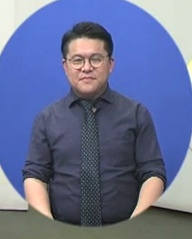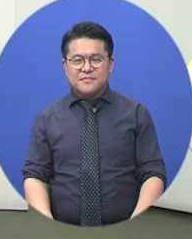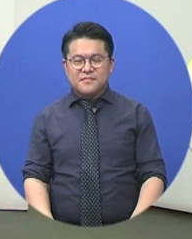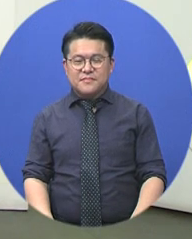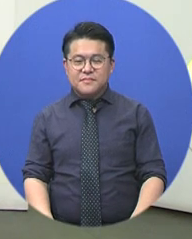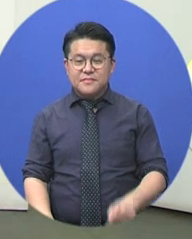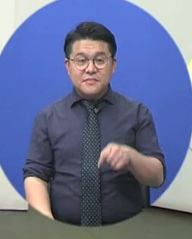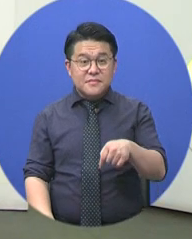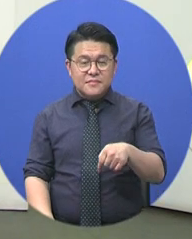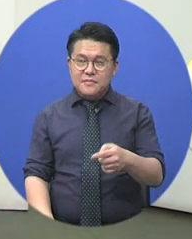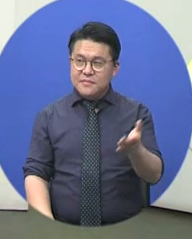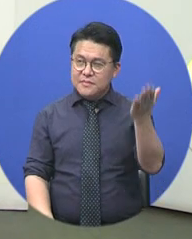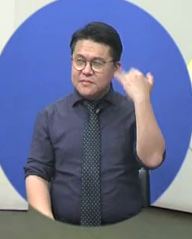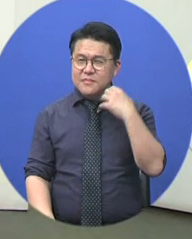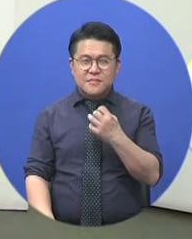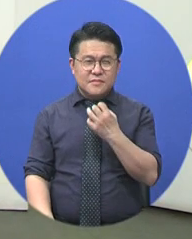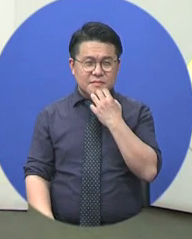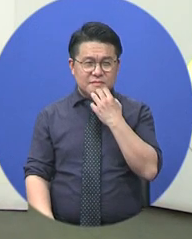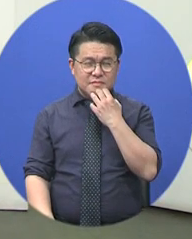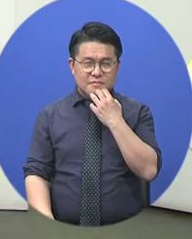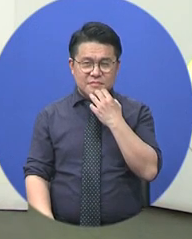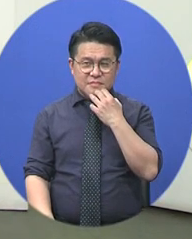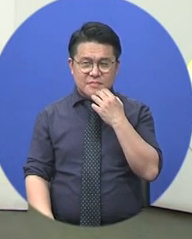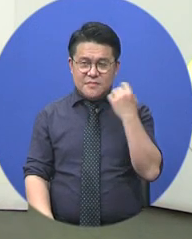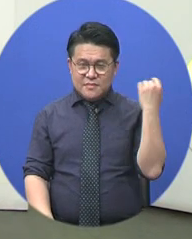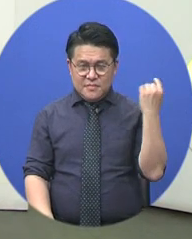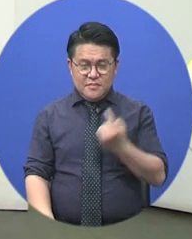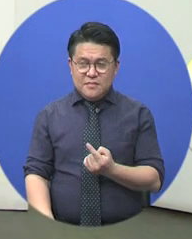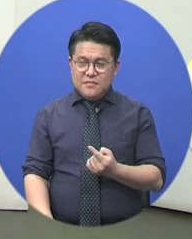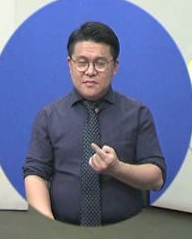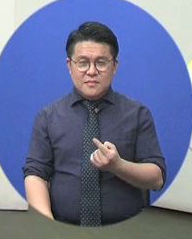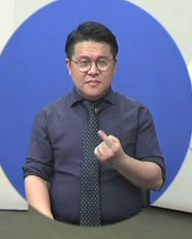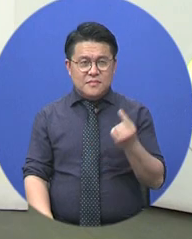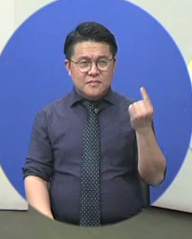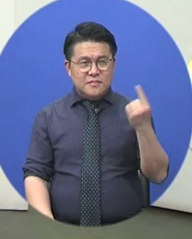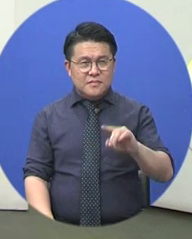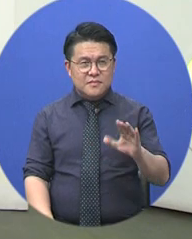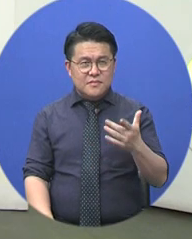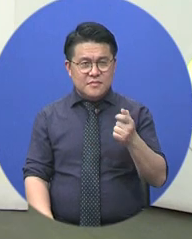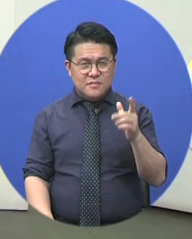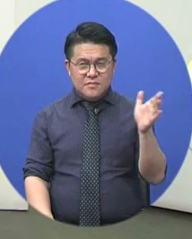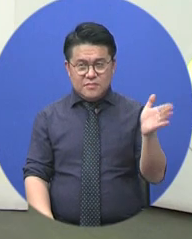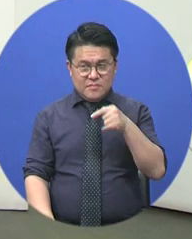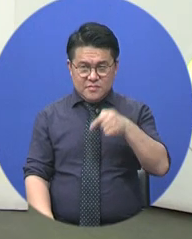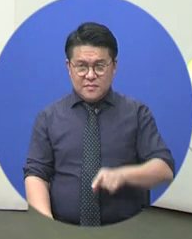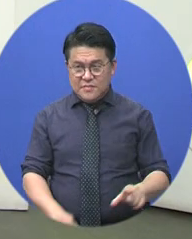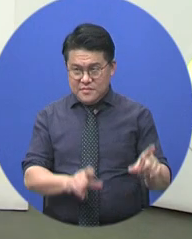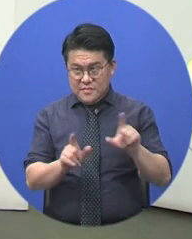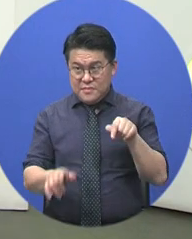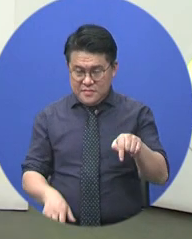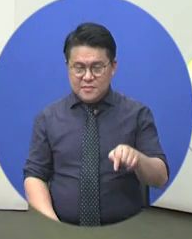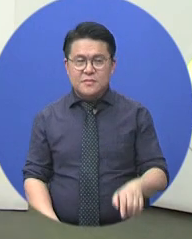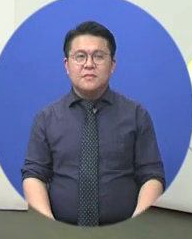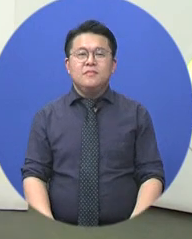안 해보시고. 네. 여기 서울 뭐 오기는 오래됐어요. 한 66년에 왔는데. 네.